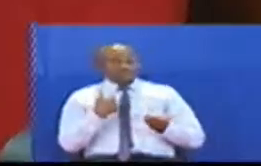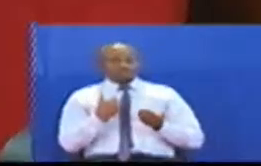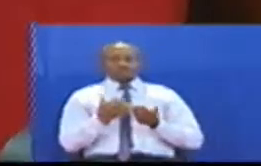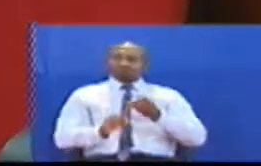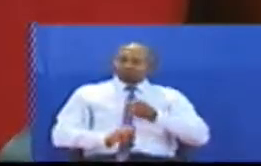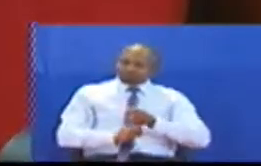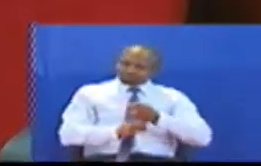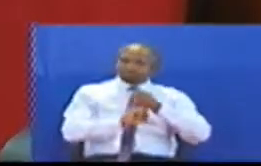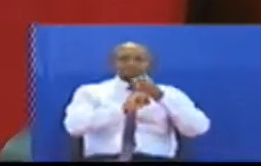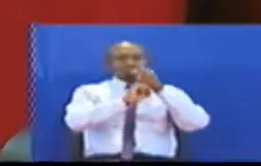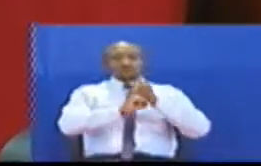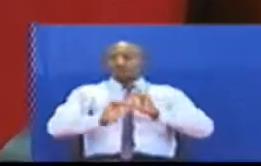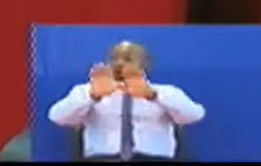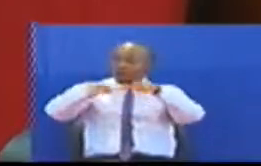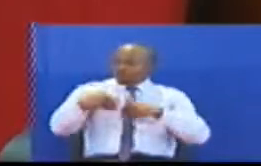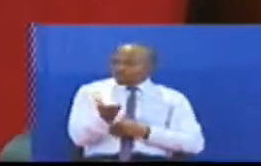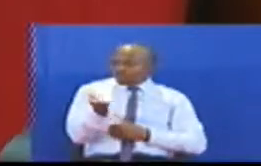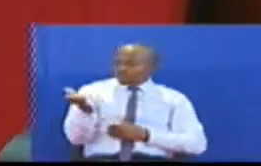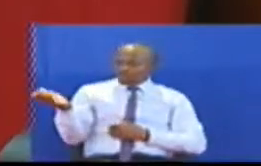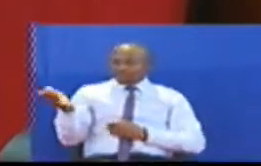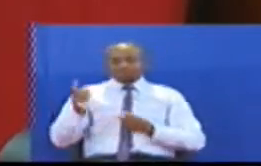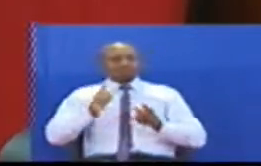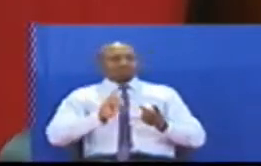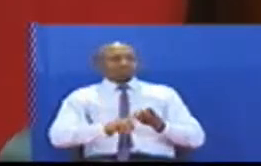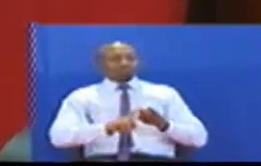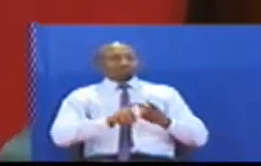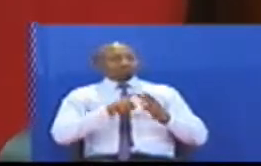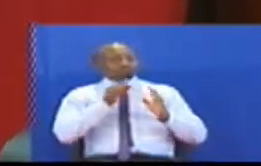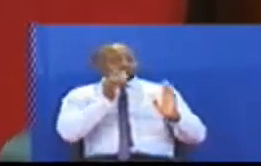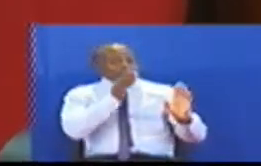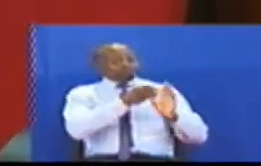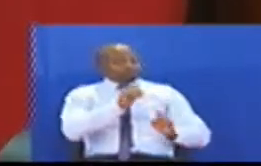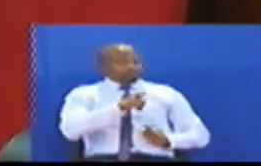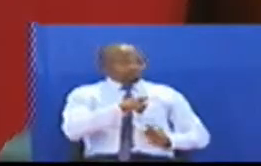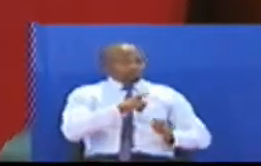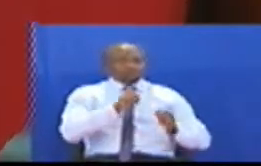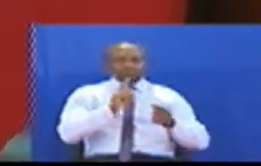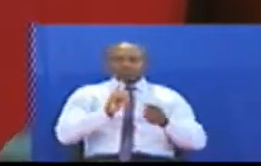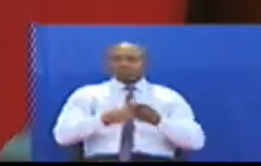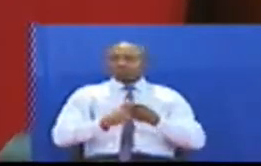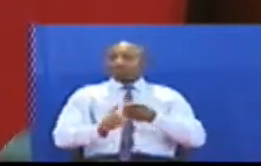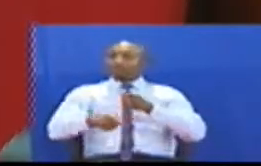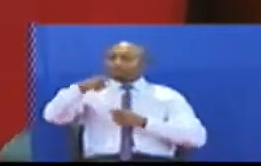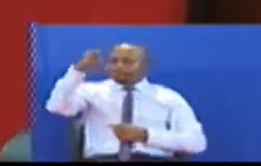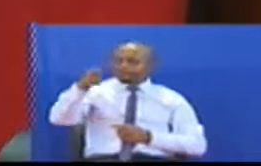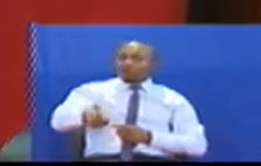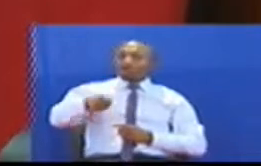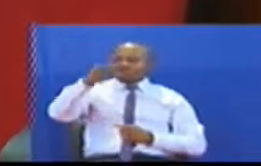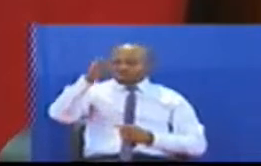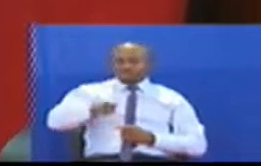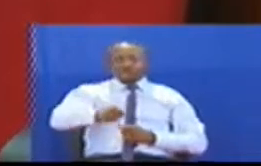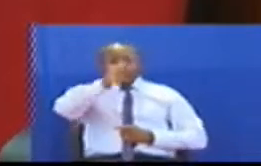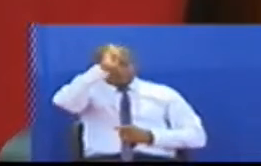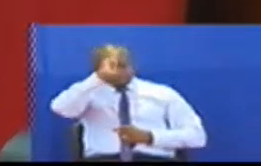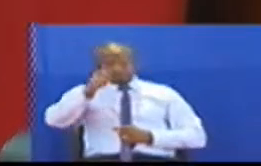niungane na wabunge wenzangu wote kwa ajili ya kumpongeza sana Mheshimiwa Waziri